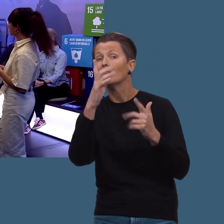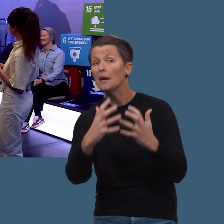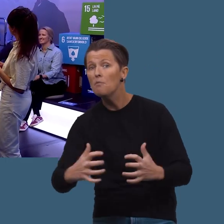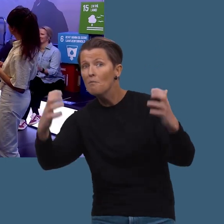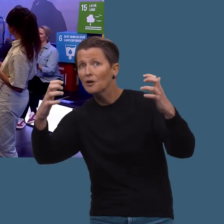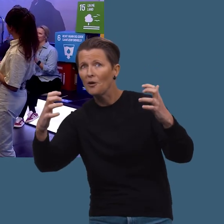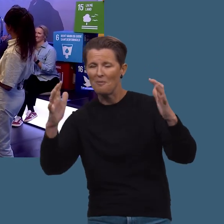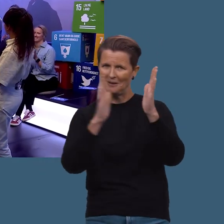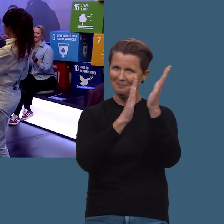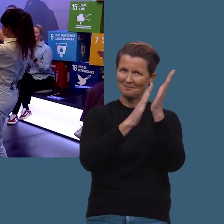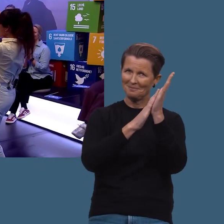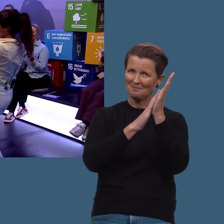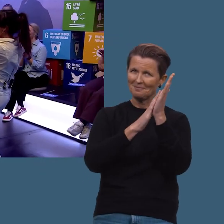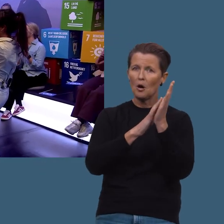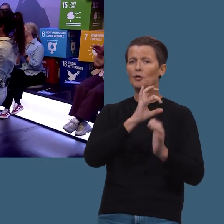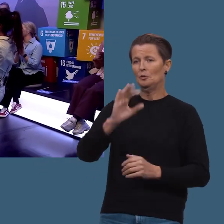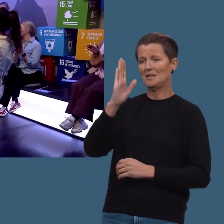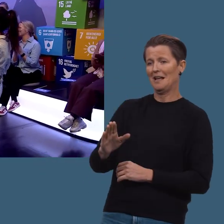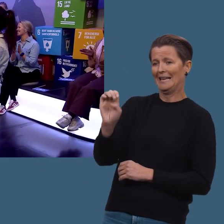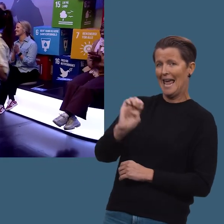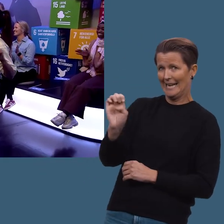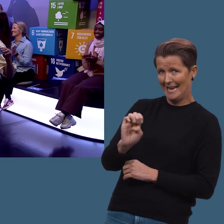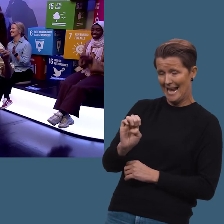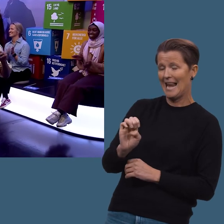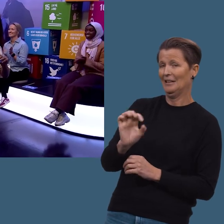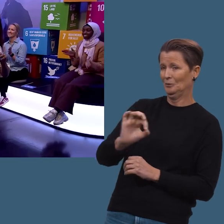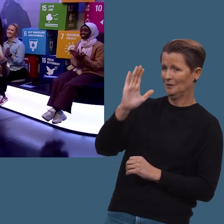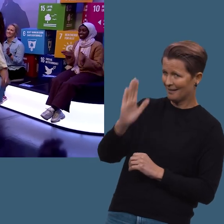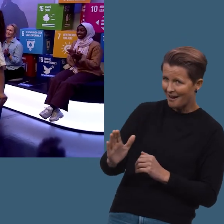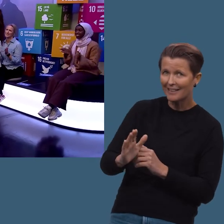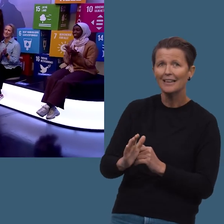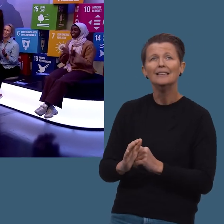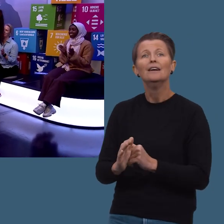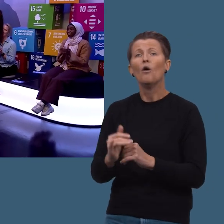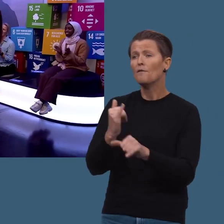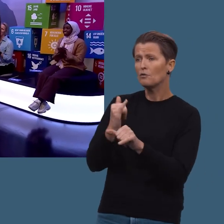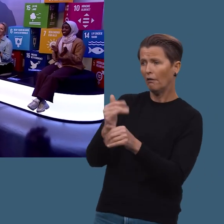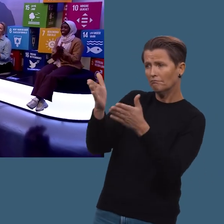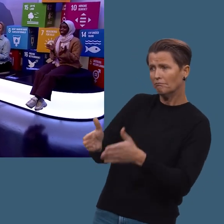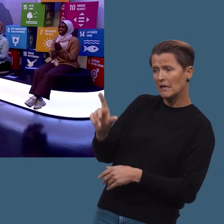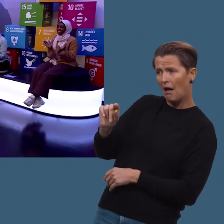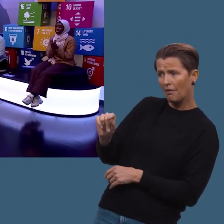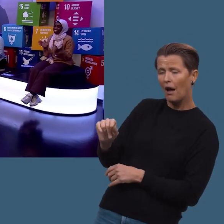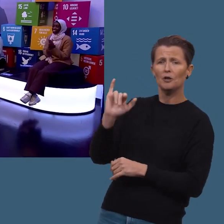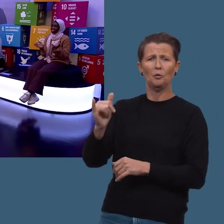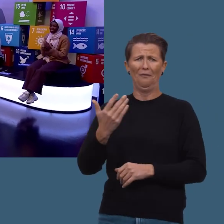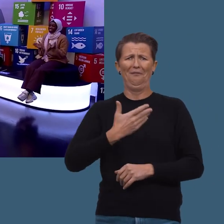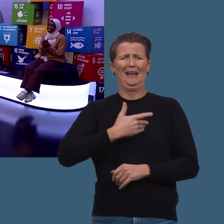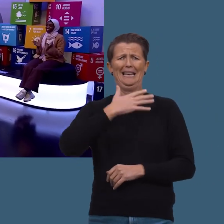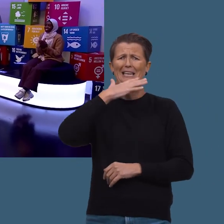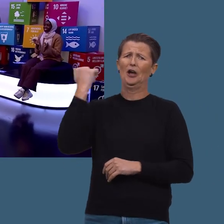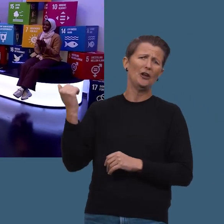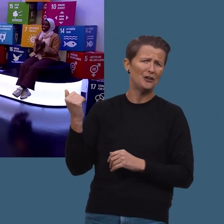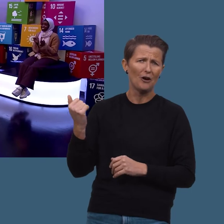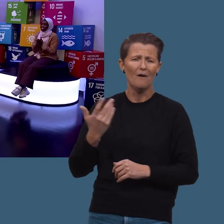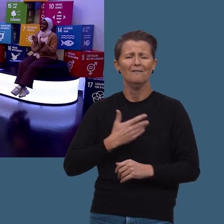dere i publikum. Og tusen takk til deg, Egil, for å gå opp med oss til denne dag. Du har det gått, Sanna. Jeg det har vært veldig gøy og